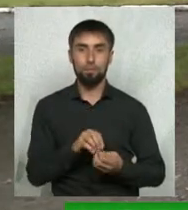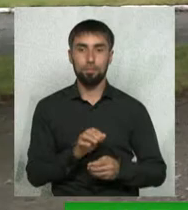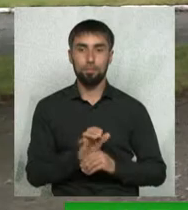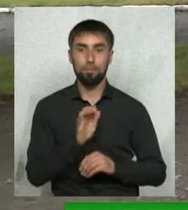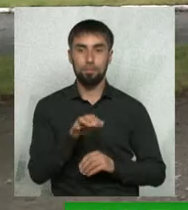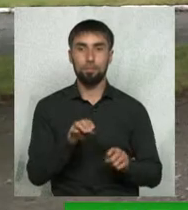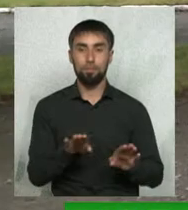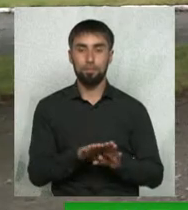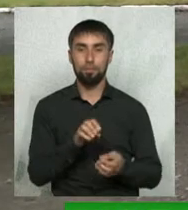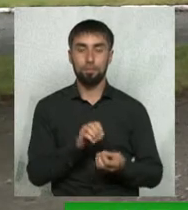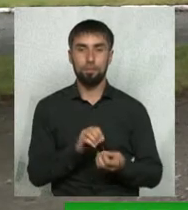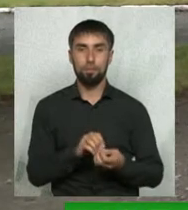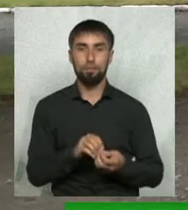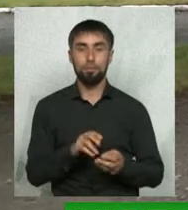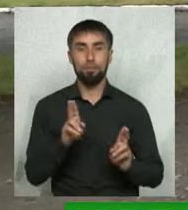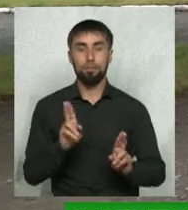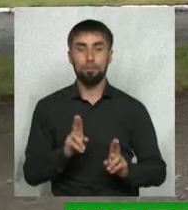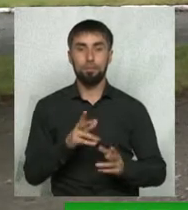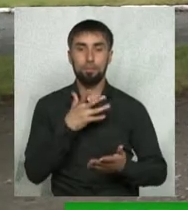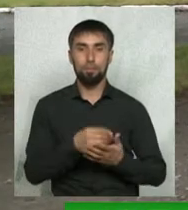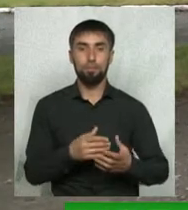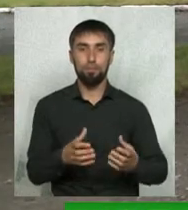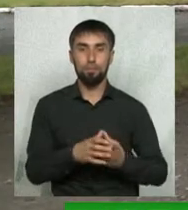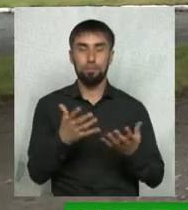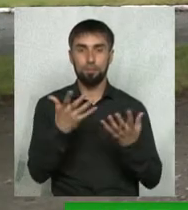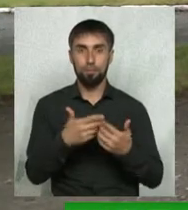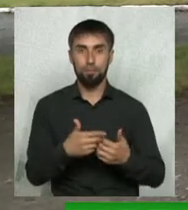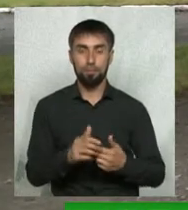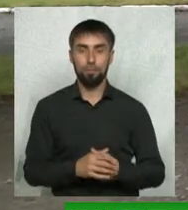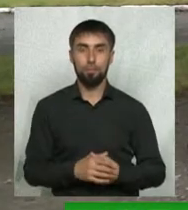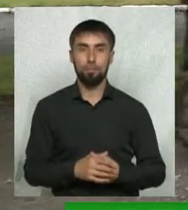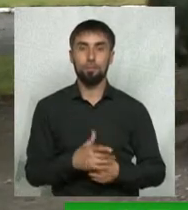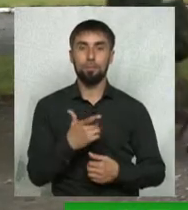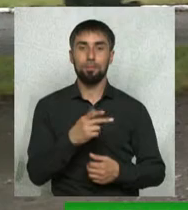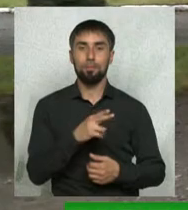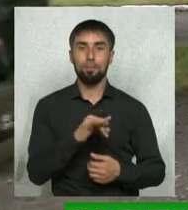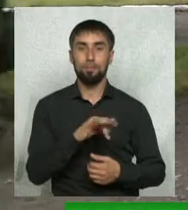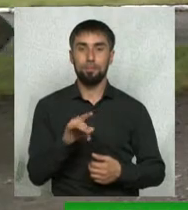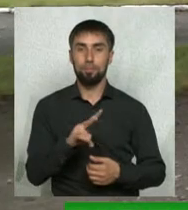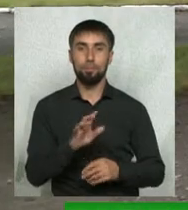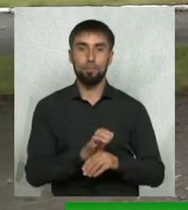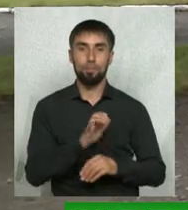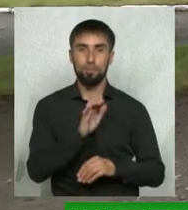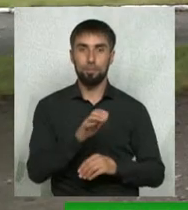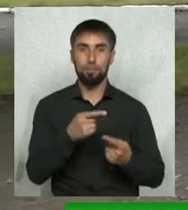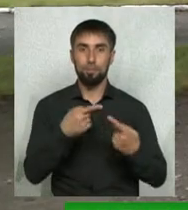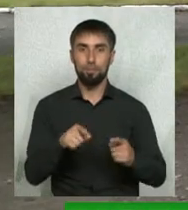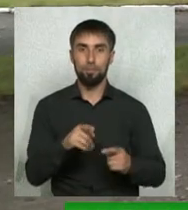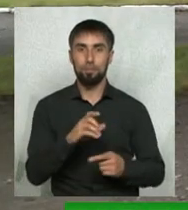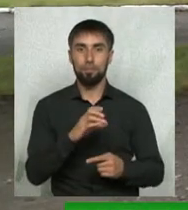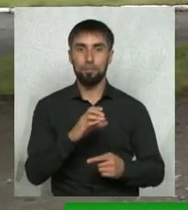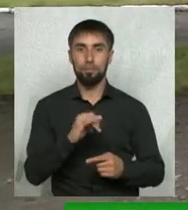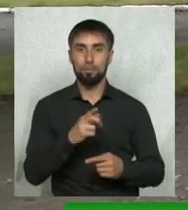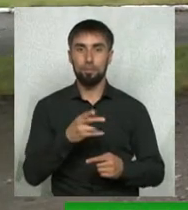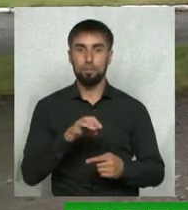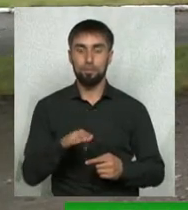такую же, значит, такой же личный состав в количестве. Диапазон отправления в другие субъекты